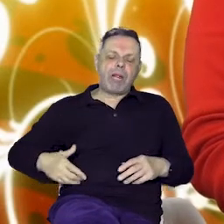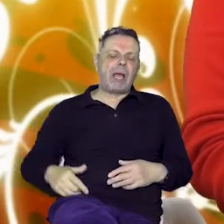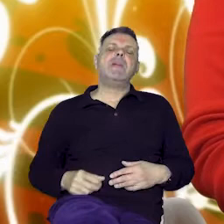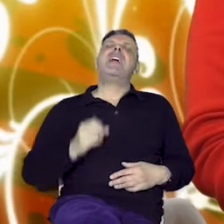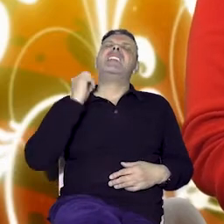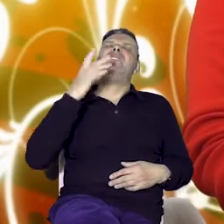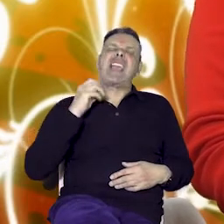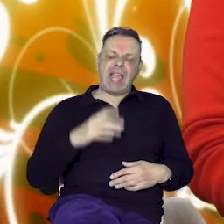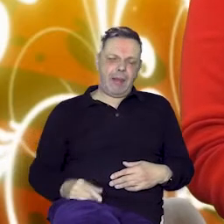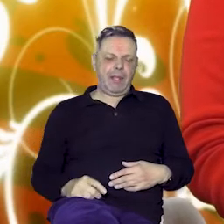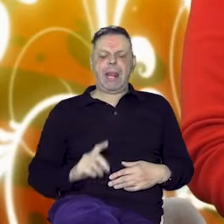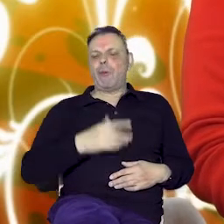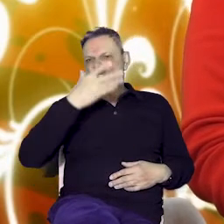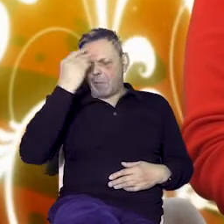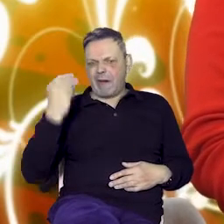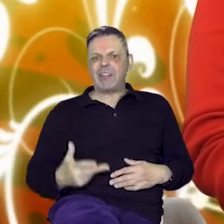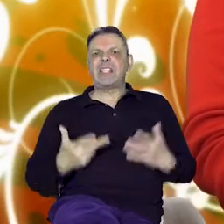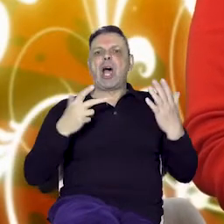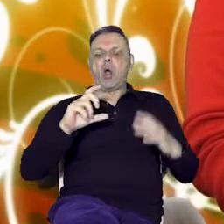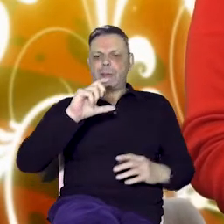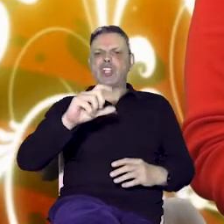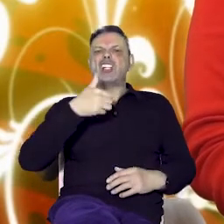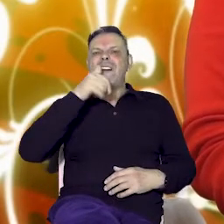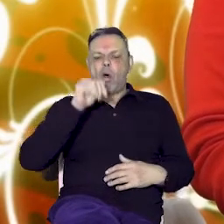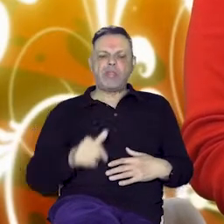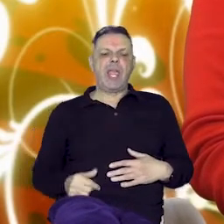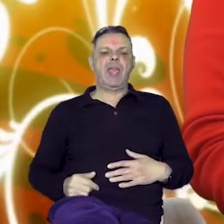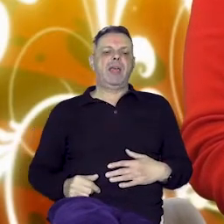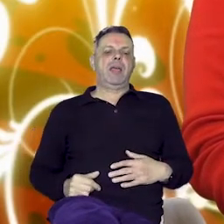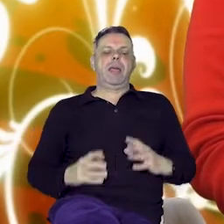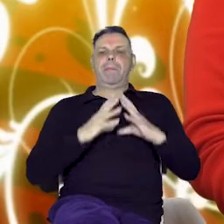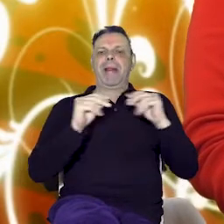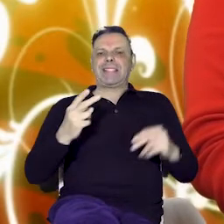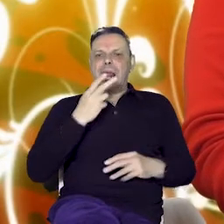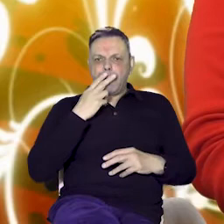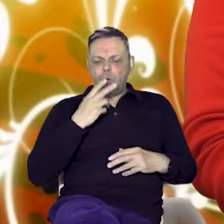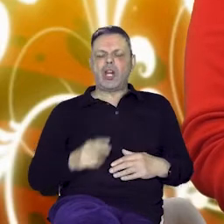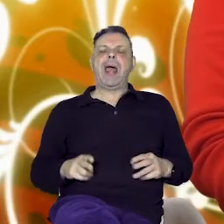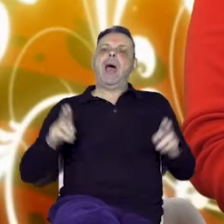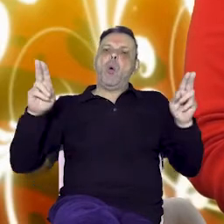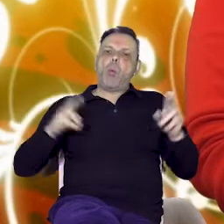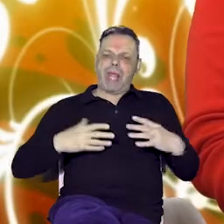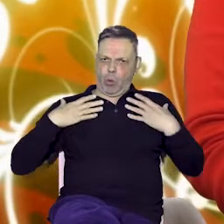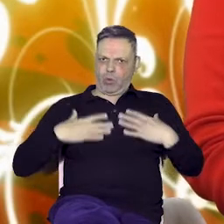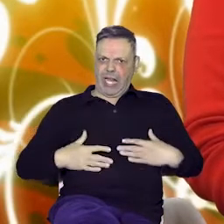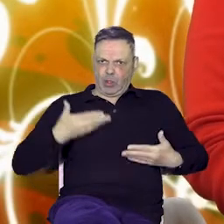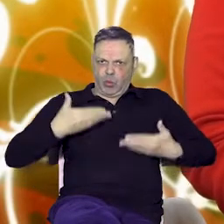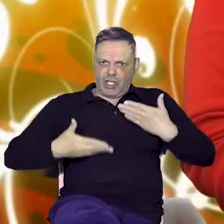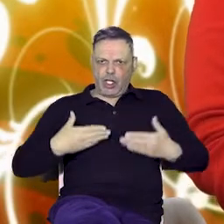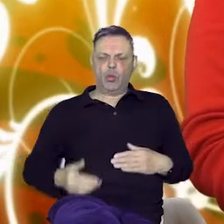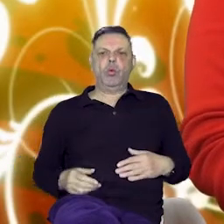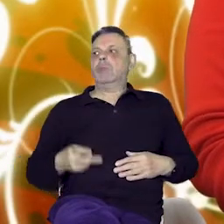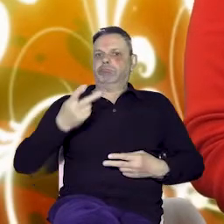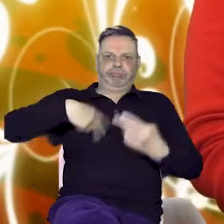Znači, nemojte zaboraviti na onih 8 čaša vode, na prestanak pušenja, na umjerenu tjelesnu težinu, na